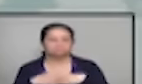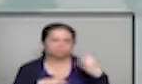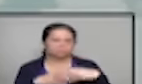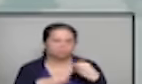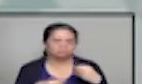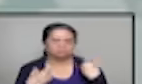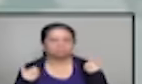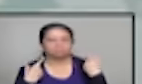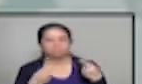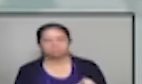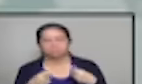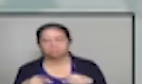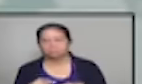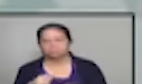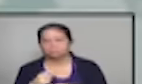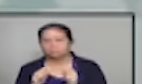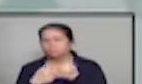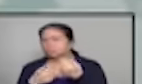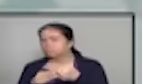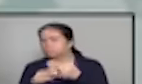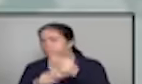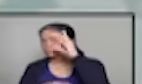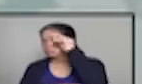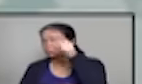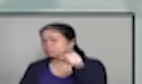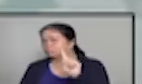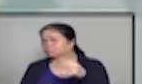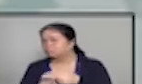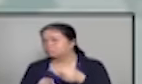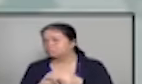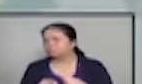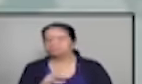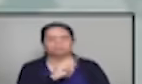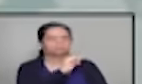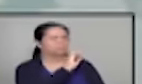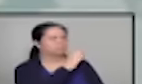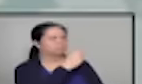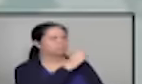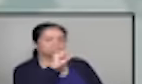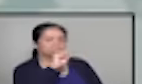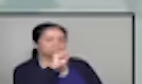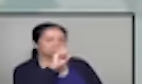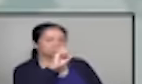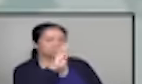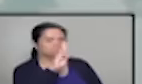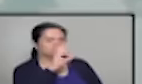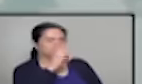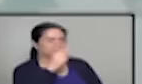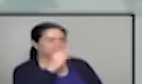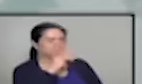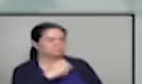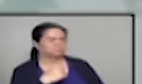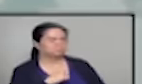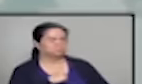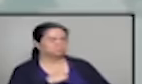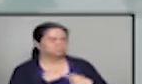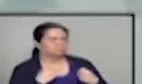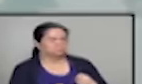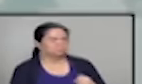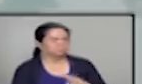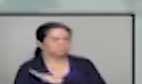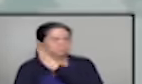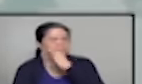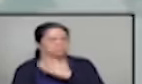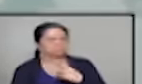May nangyayari na, ganun. Anong pangalan po nitong si lalaki muna? Michelangelo Cebuche po. Matapang nga, malakas loob pa.